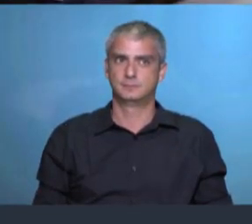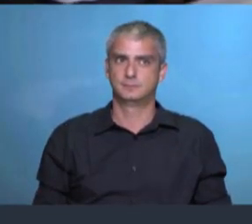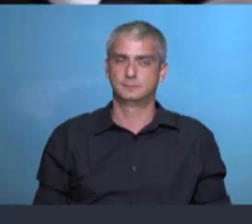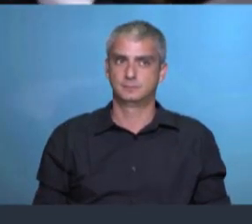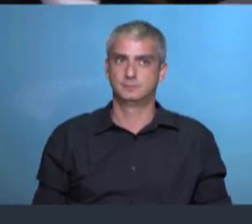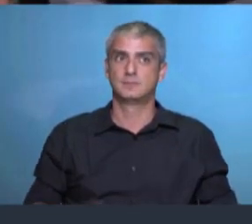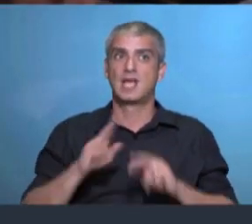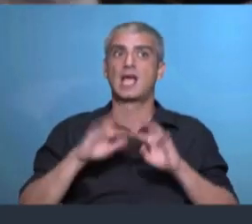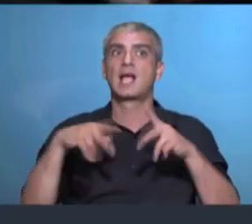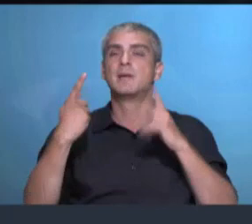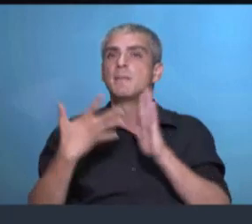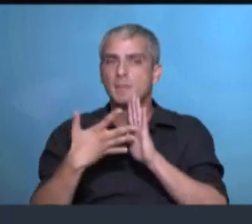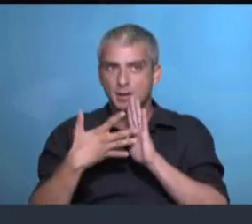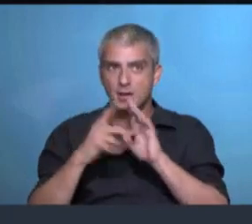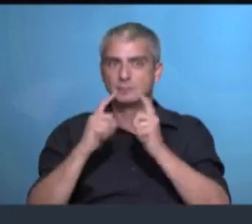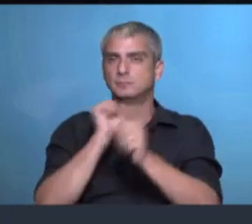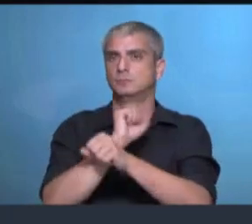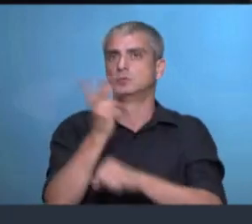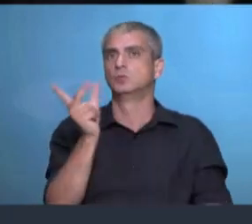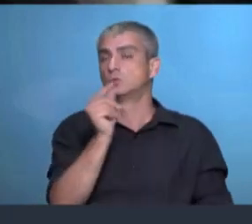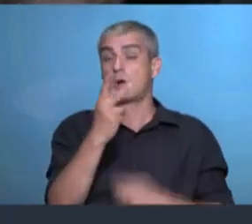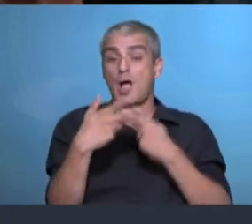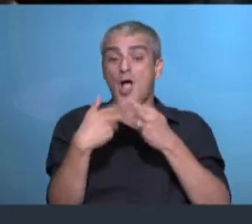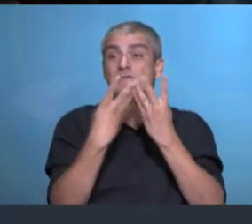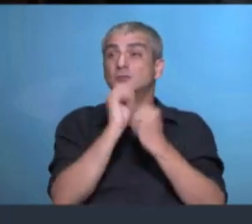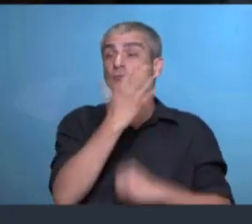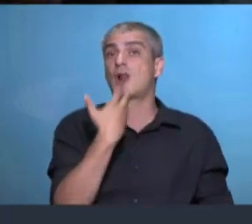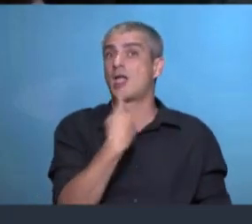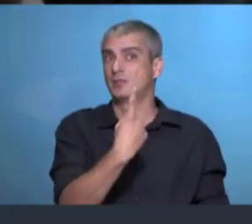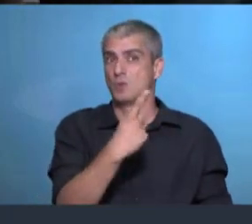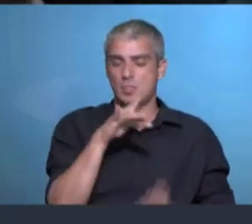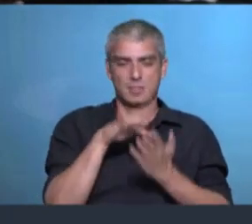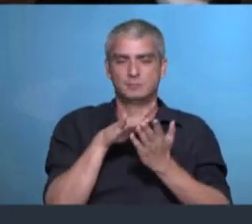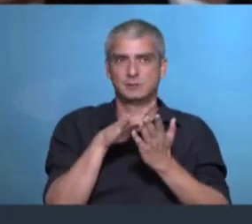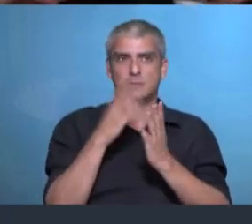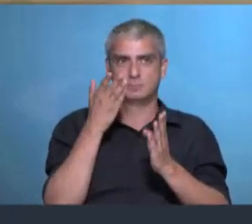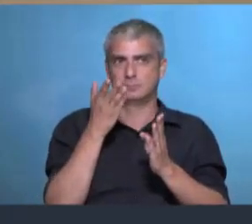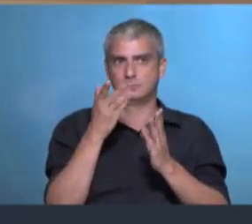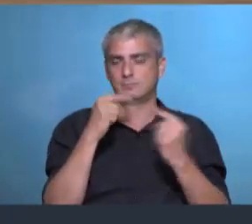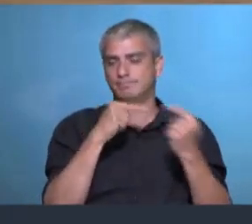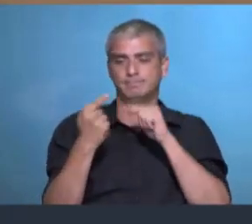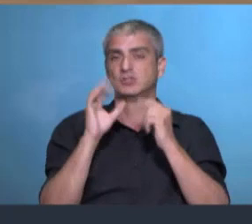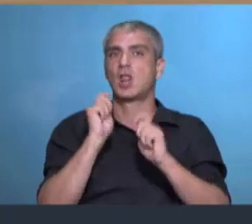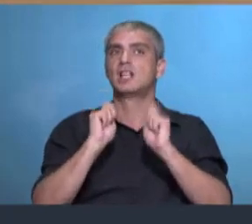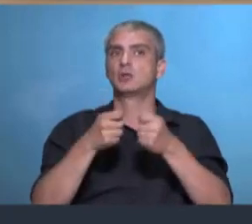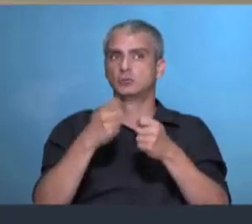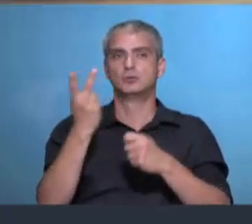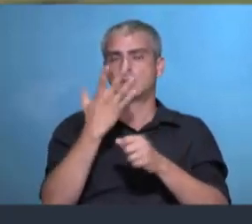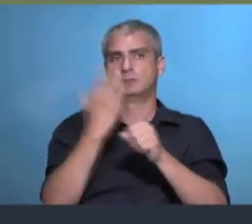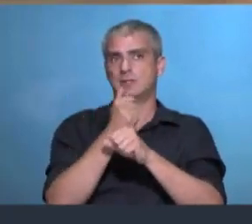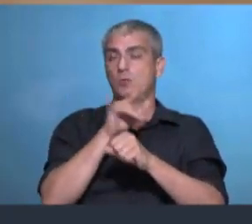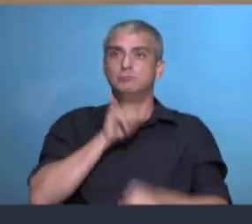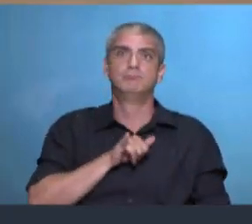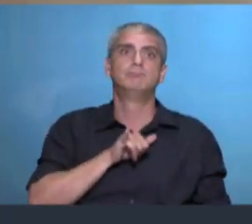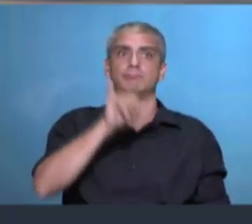לאחר כמה ימי חקירה נעצרו בני הזוג, קובעי משפחתו של האדמו"ר, שנמצאים איתו במבקי ירושה. השניים הצליחו לעלות על